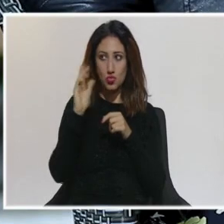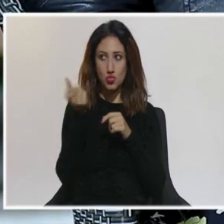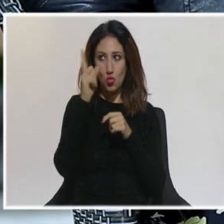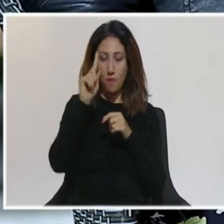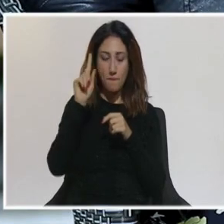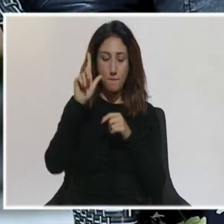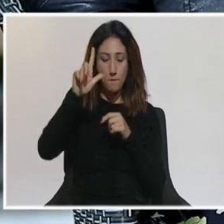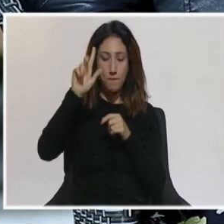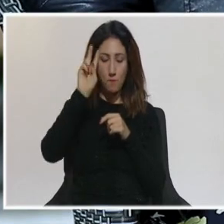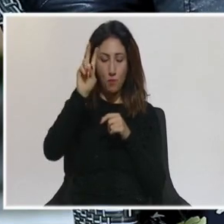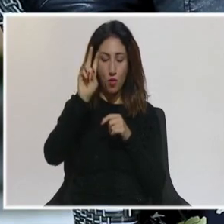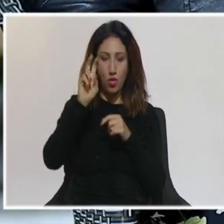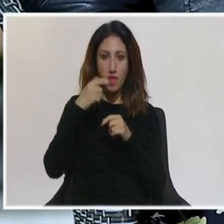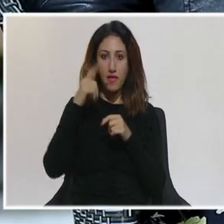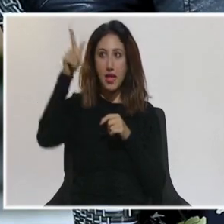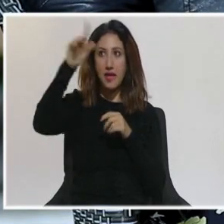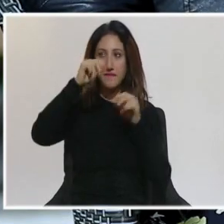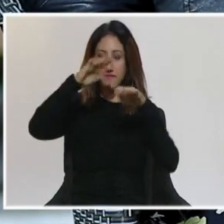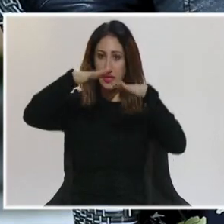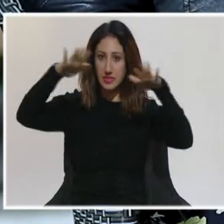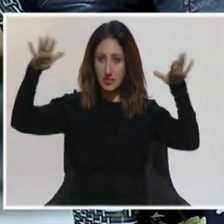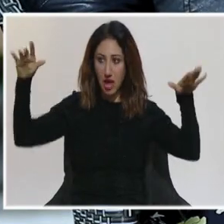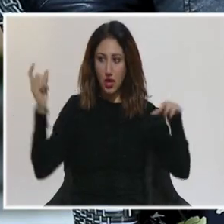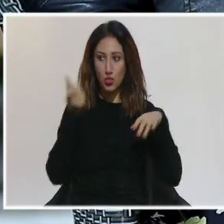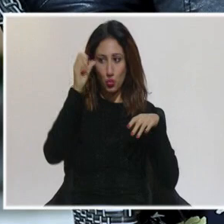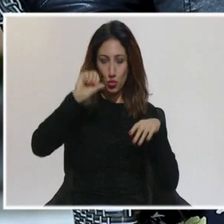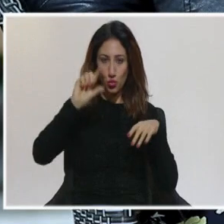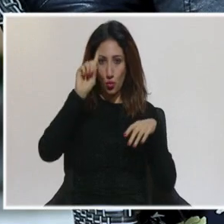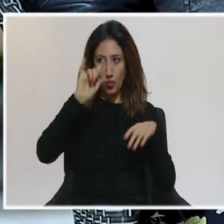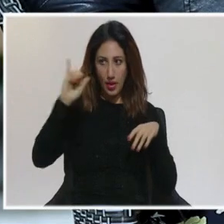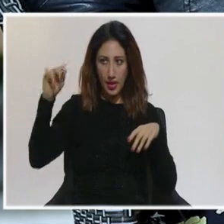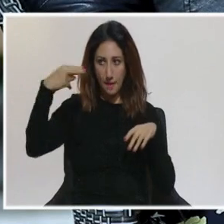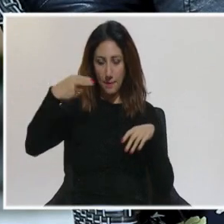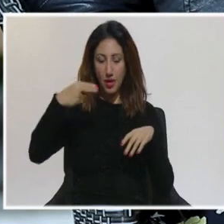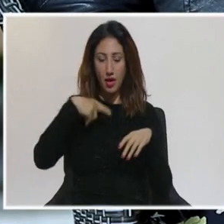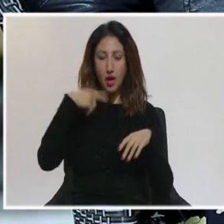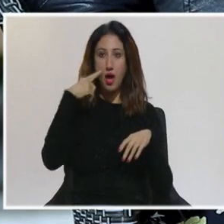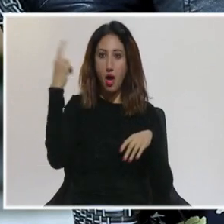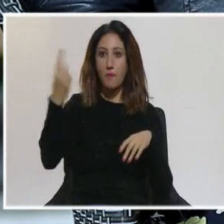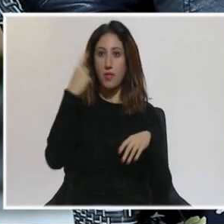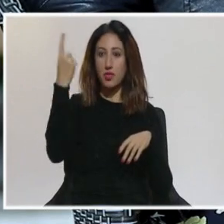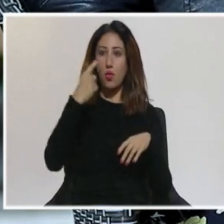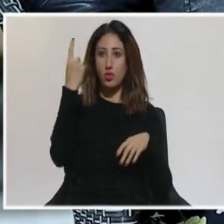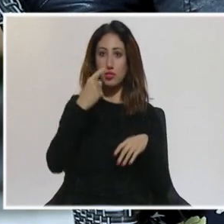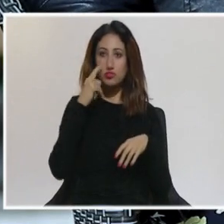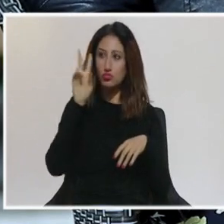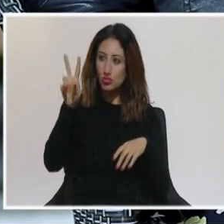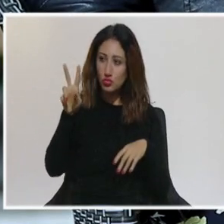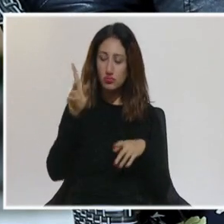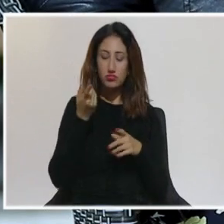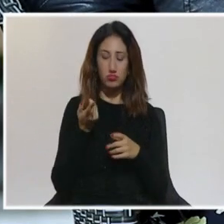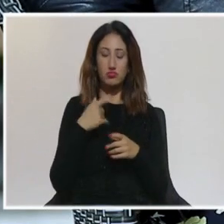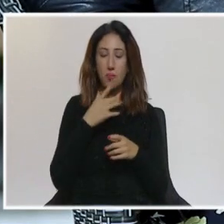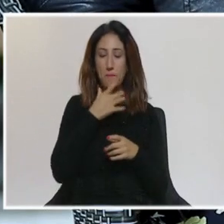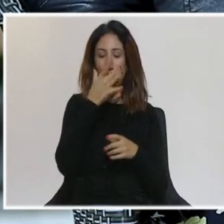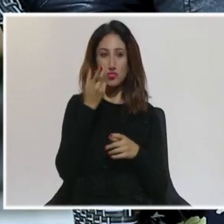واخد بالك، وفي الصحراء بقى والجو كده وبتاع، بدور بدور كل حد اشوفه، بقيت مكسوف قوي